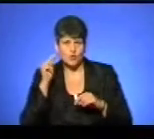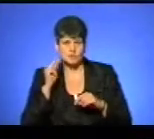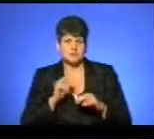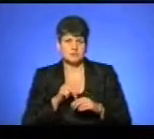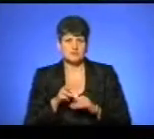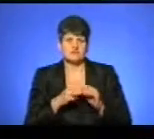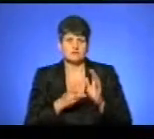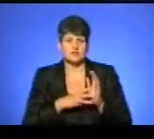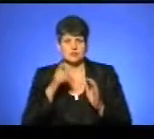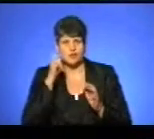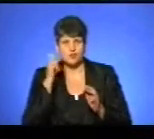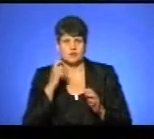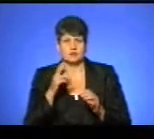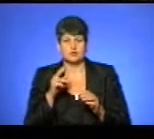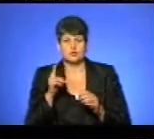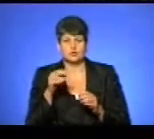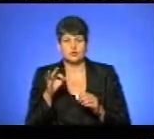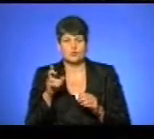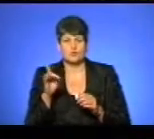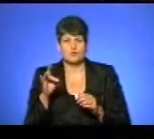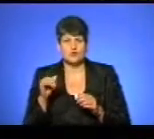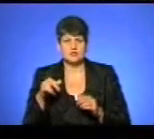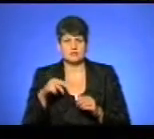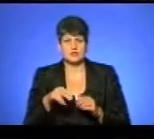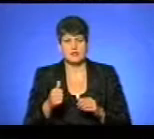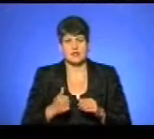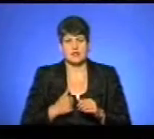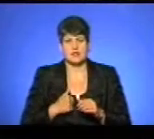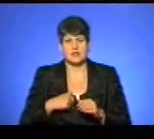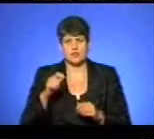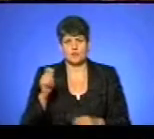так, піти на фронт.